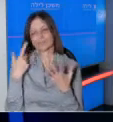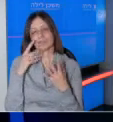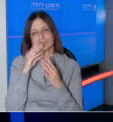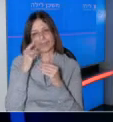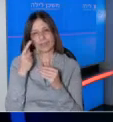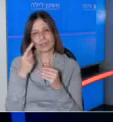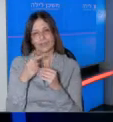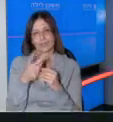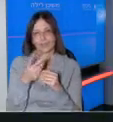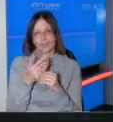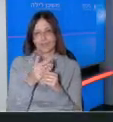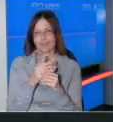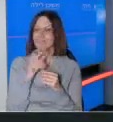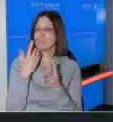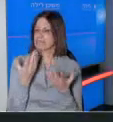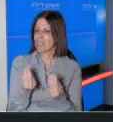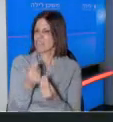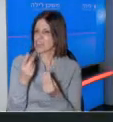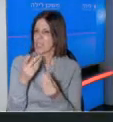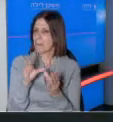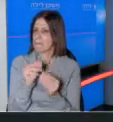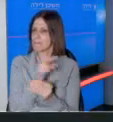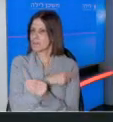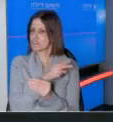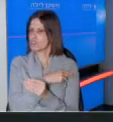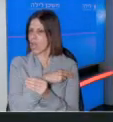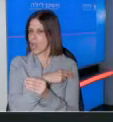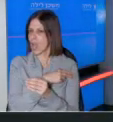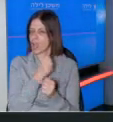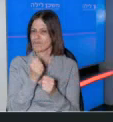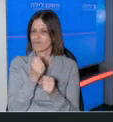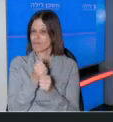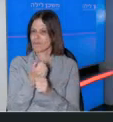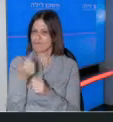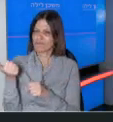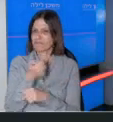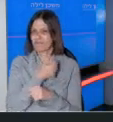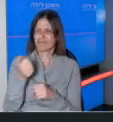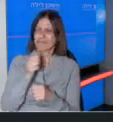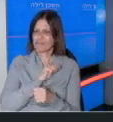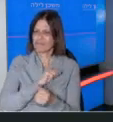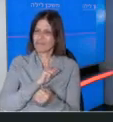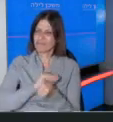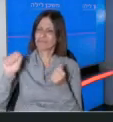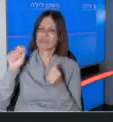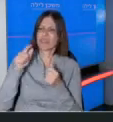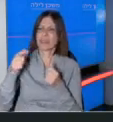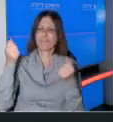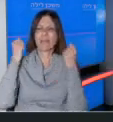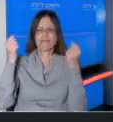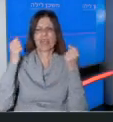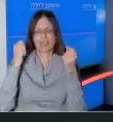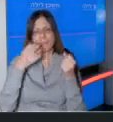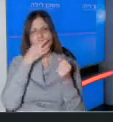לדבר על הנושא הבא. תגידו, מה הקטע הזה עם משטרה שמוציאה מקטזיות ומכסחת מפגינים על ימין ועל שמאל?